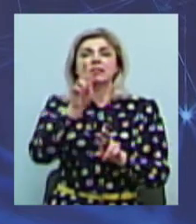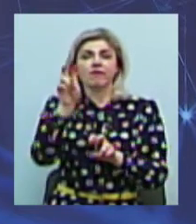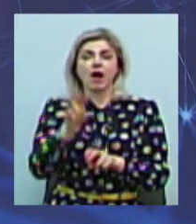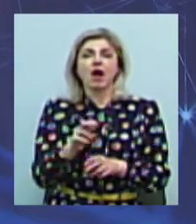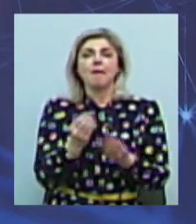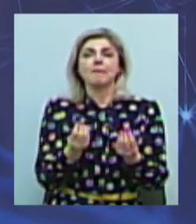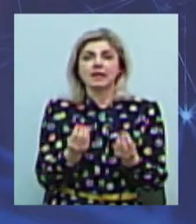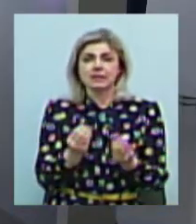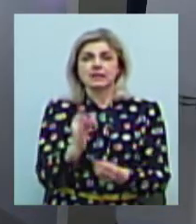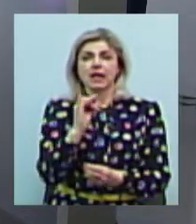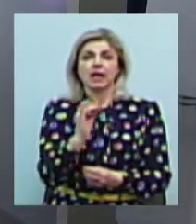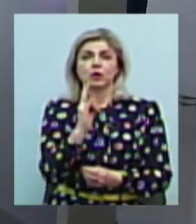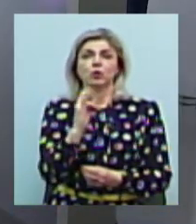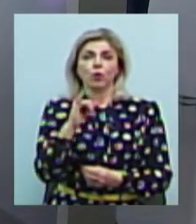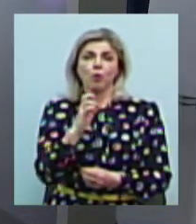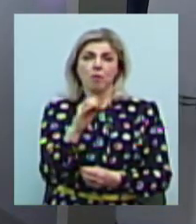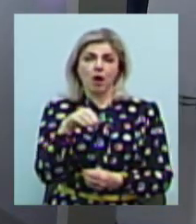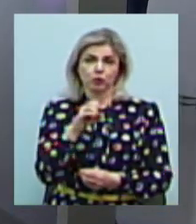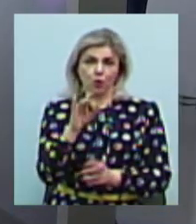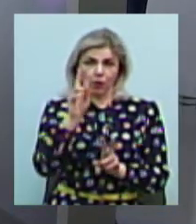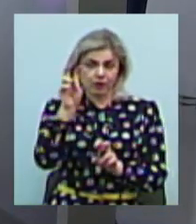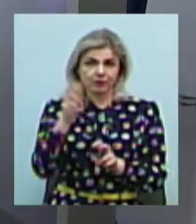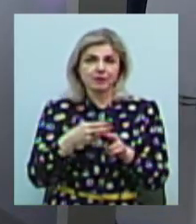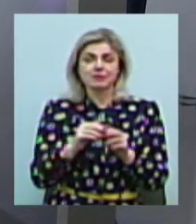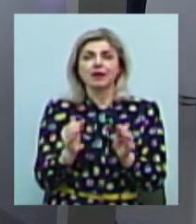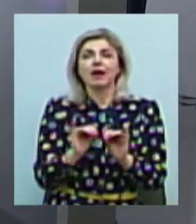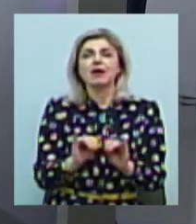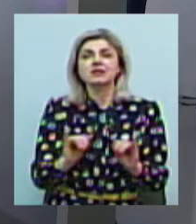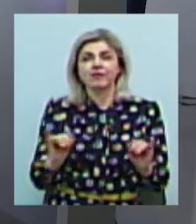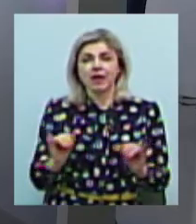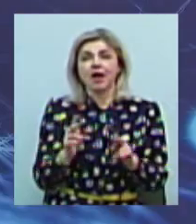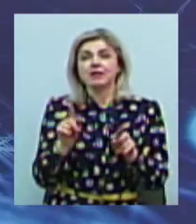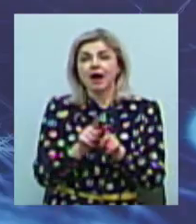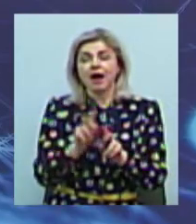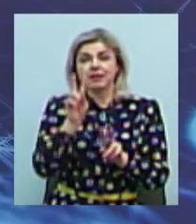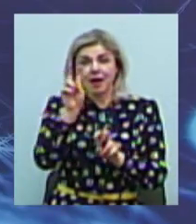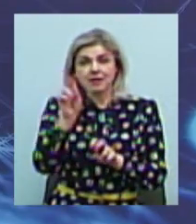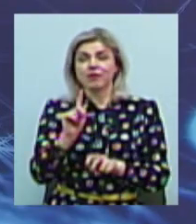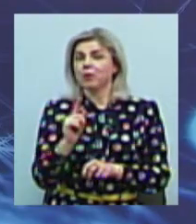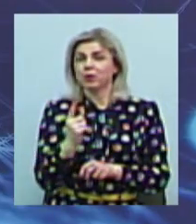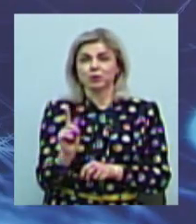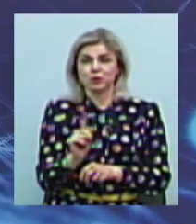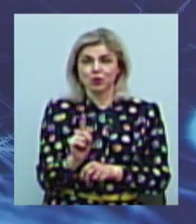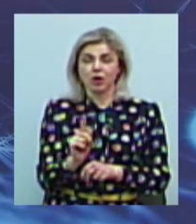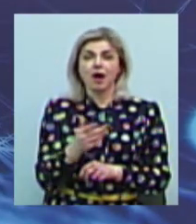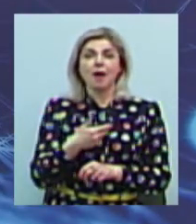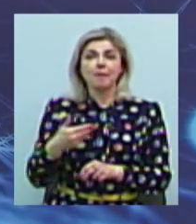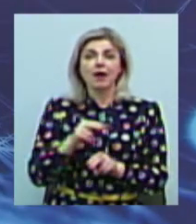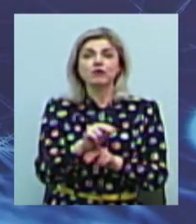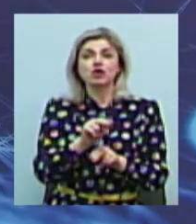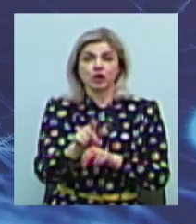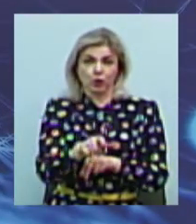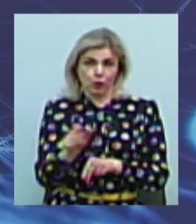саме «бізнес-інкубатор»? «Бізнес-інкубатор» – така назва, тому що ми вчили